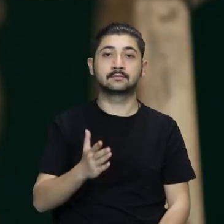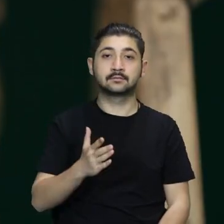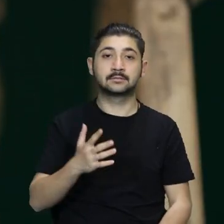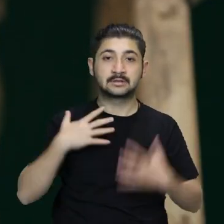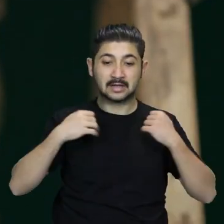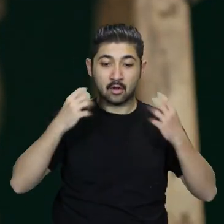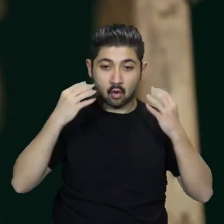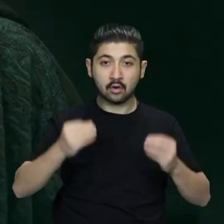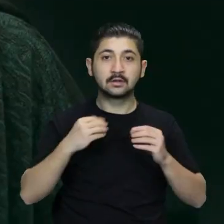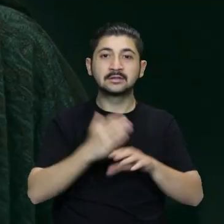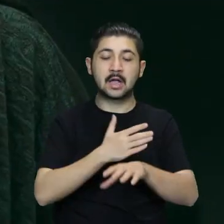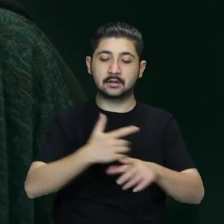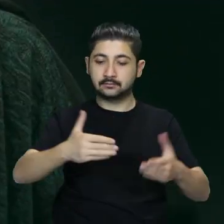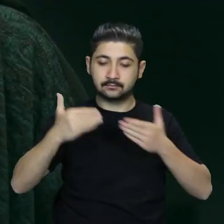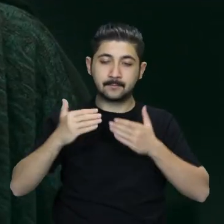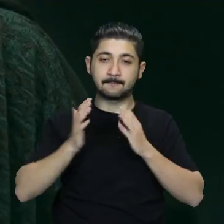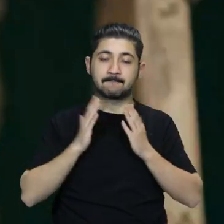Sağ kalanlar şehre çekilmiştir.